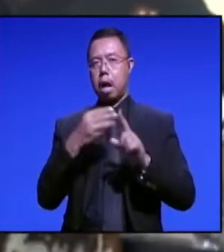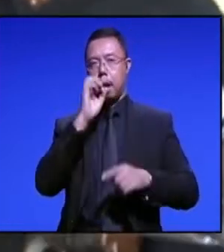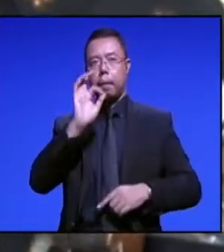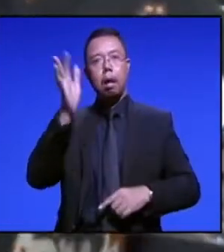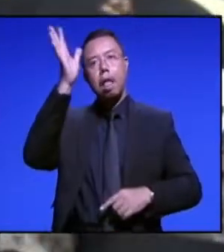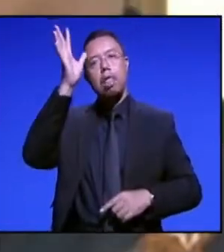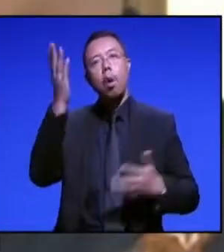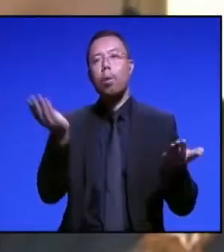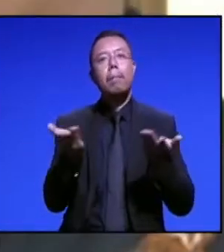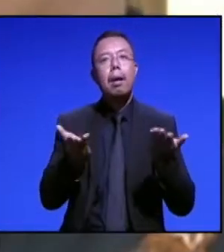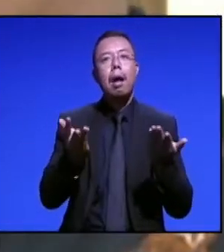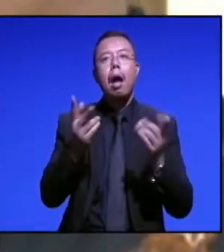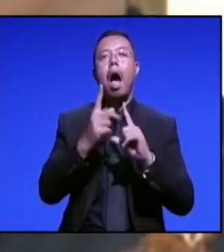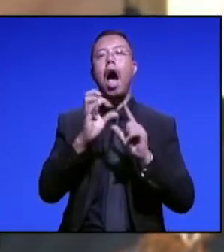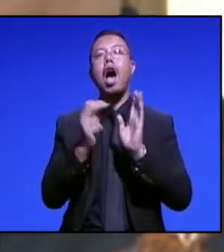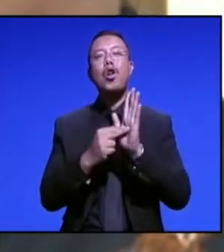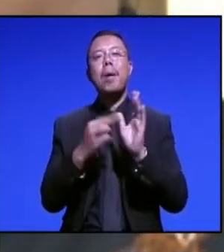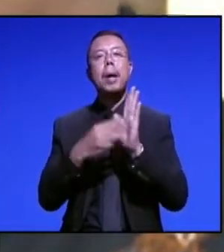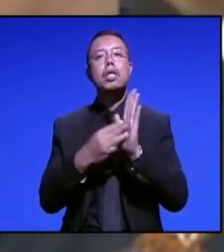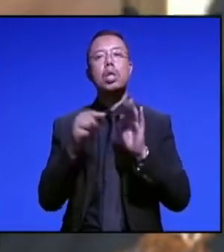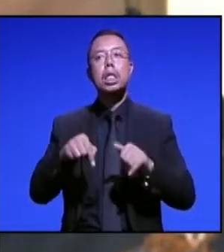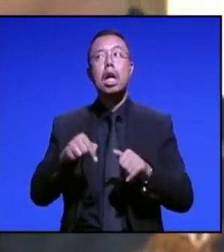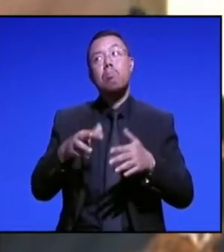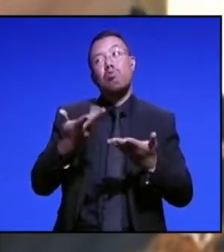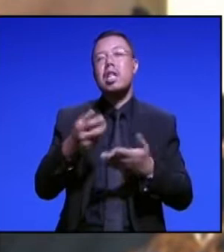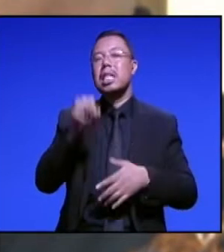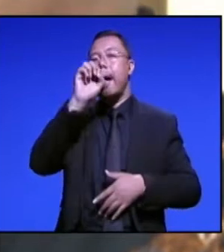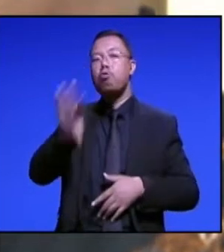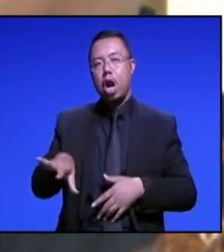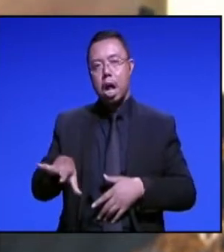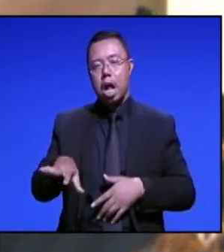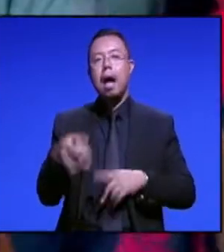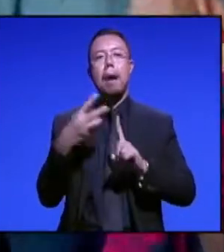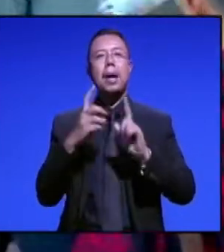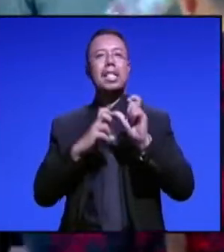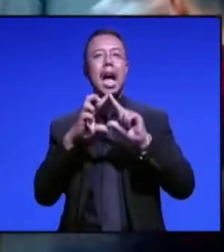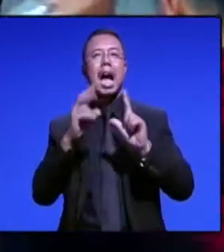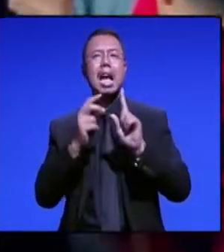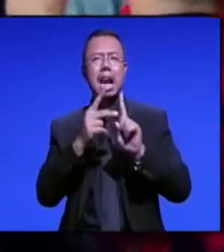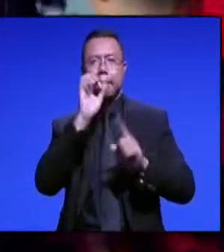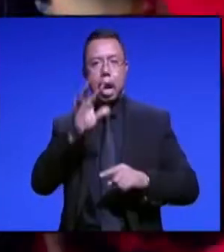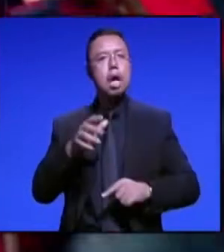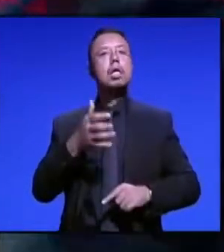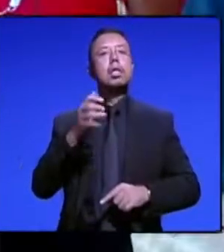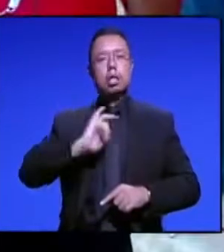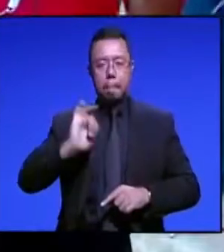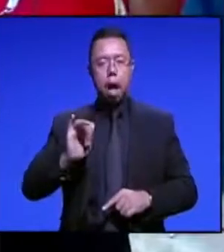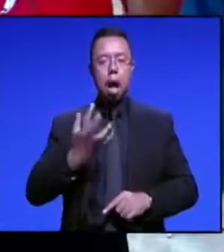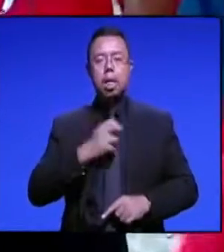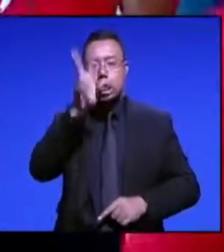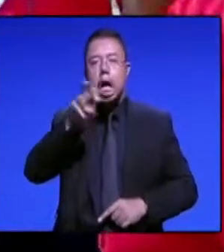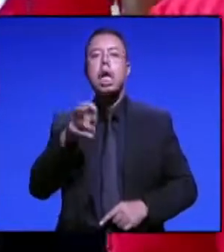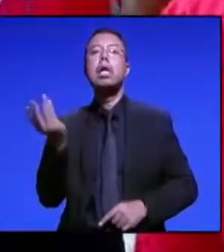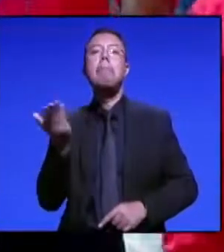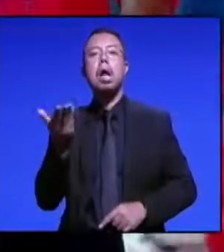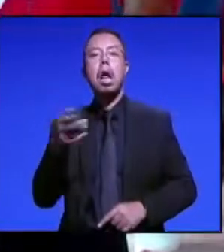mengetahui keberadaan Harun Masiku yang kini diduga berada di Singapura. Basarah mengaku PDIP juga turut mencari tahu keberadaan caleg